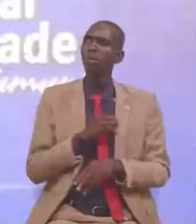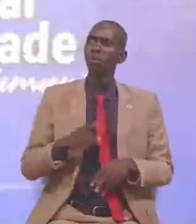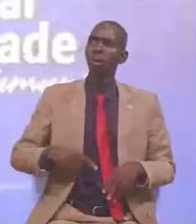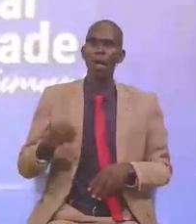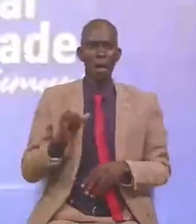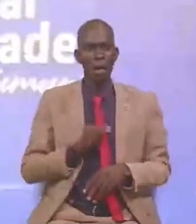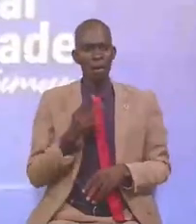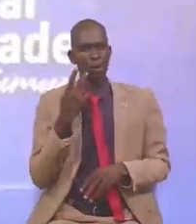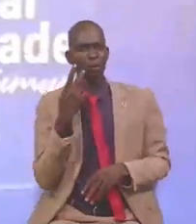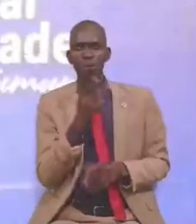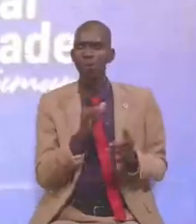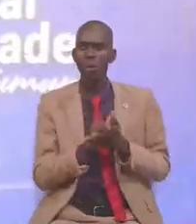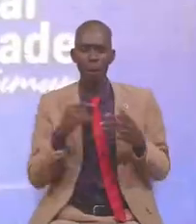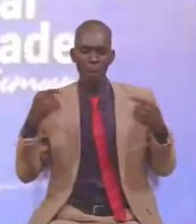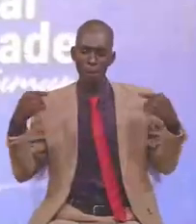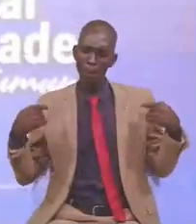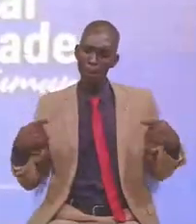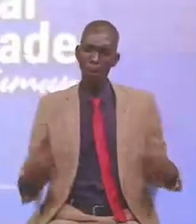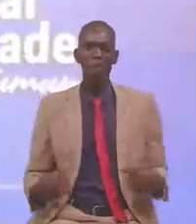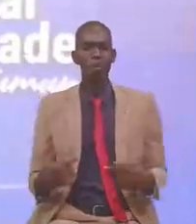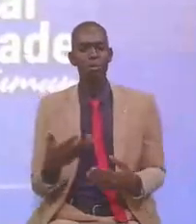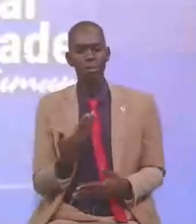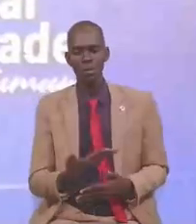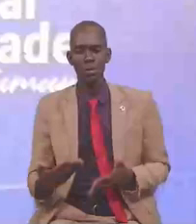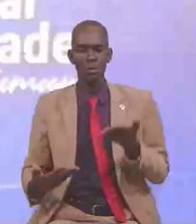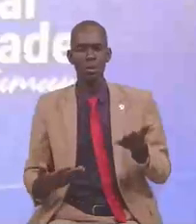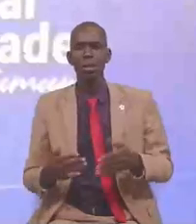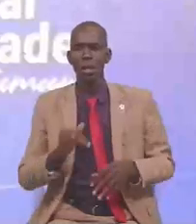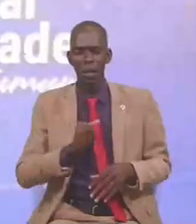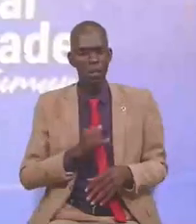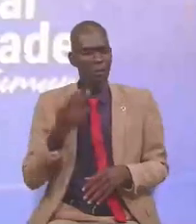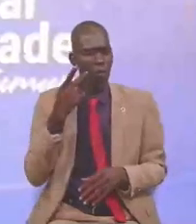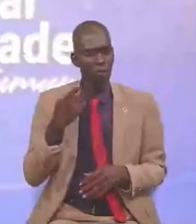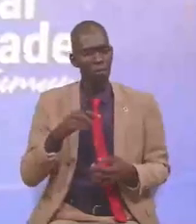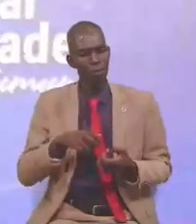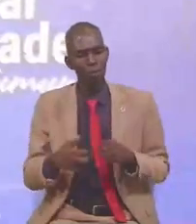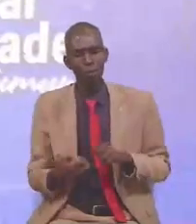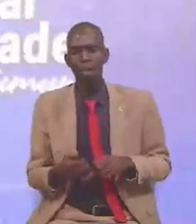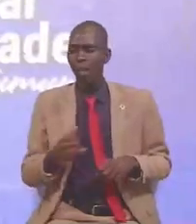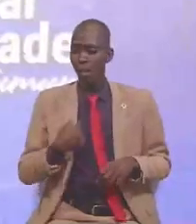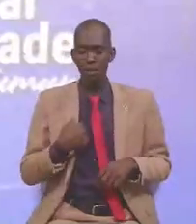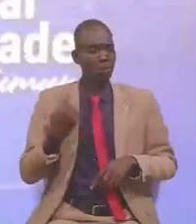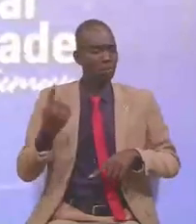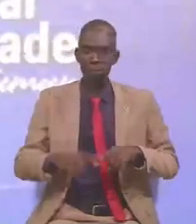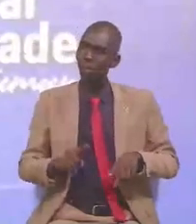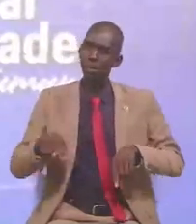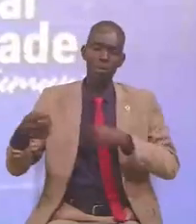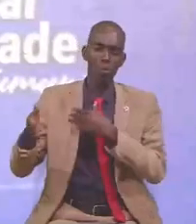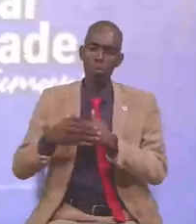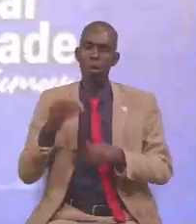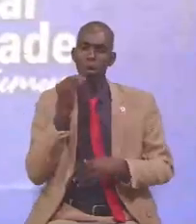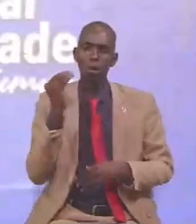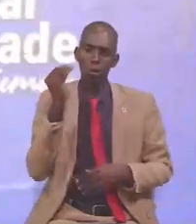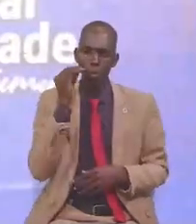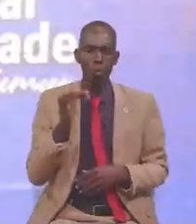j'ai vu cette situation douloureuse. J'ai vu la confusion. Je ne peux pas retourner à la maison